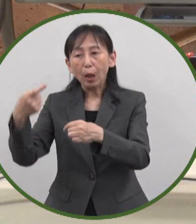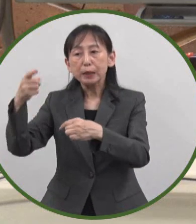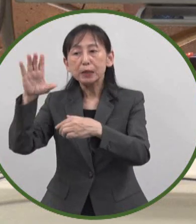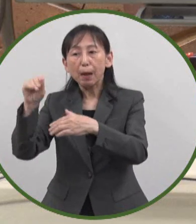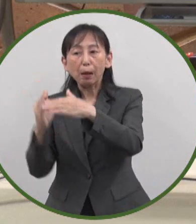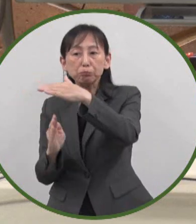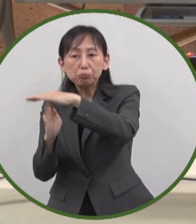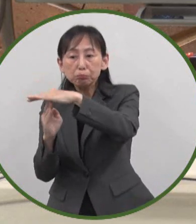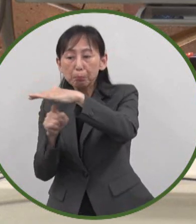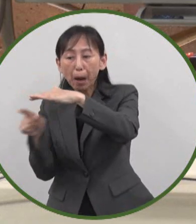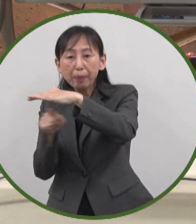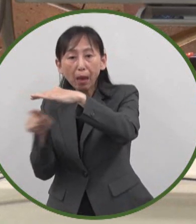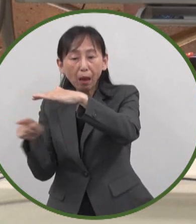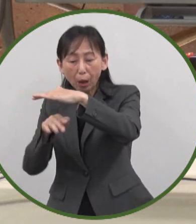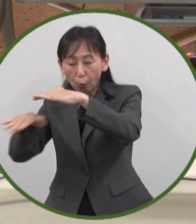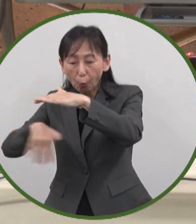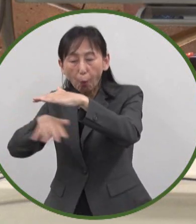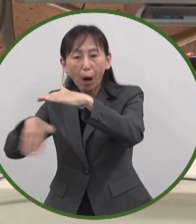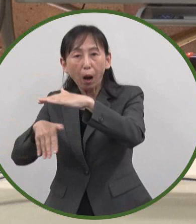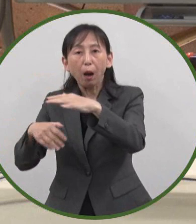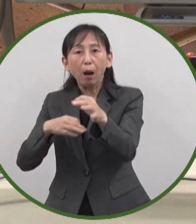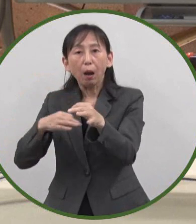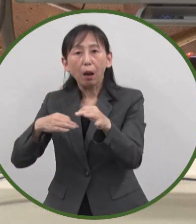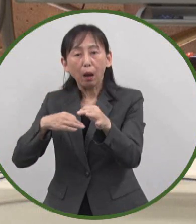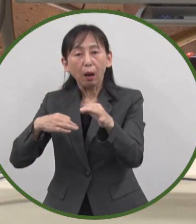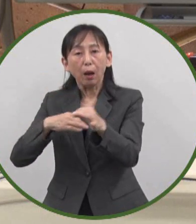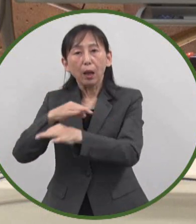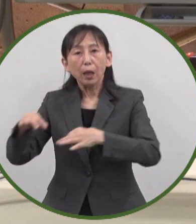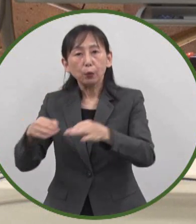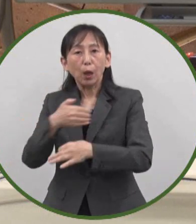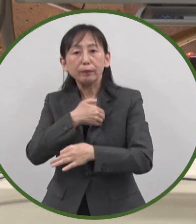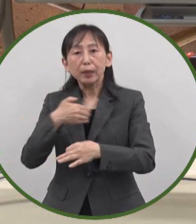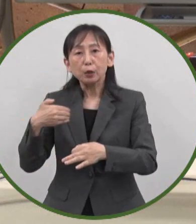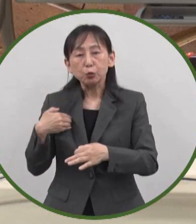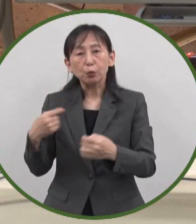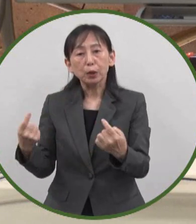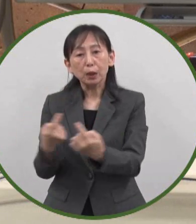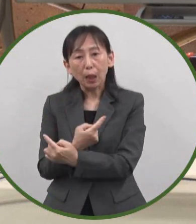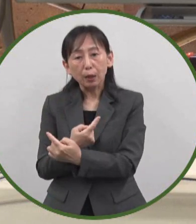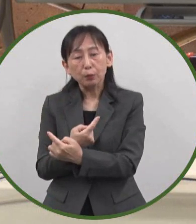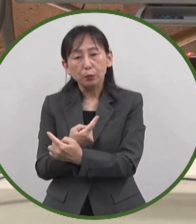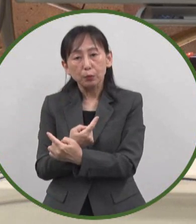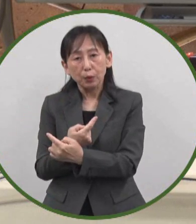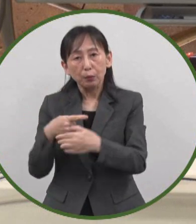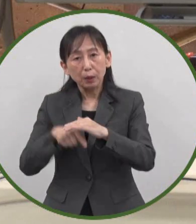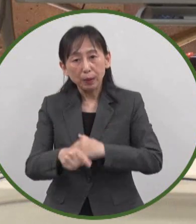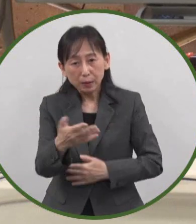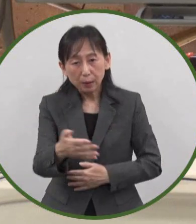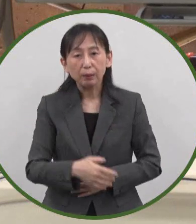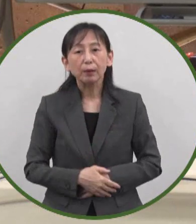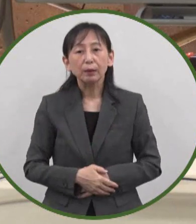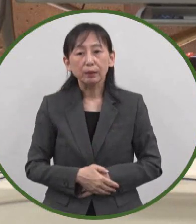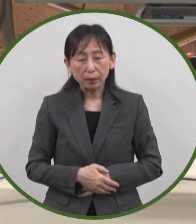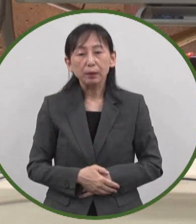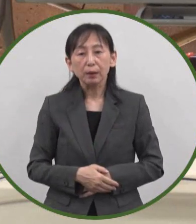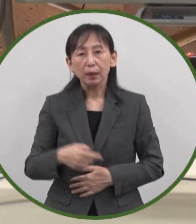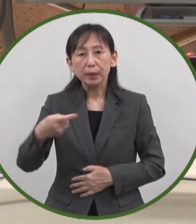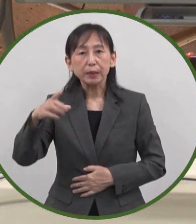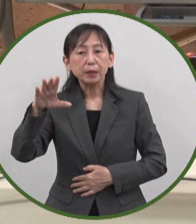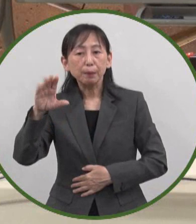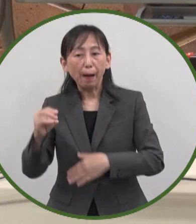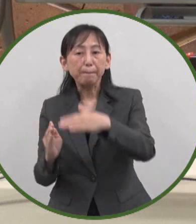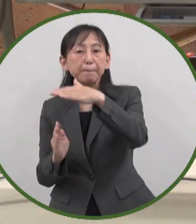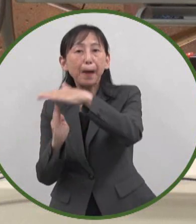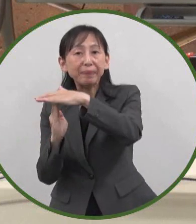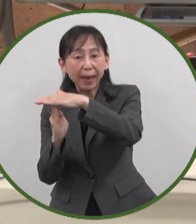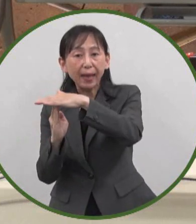部分については営業してもいいというふうにすると、 1万平米を超える、以下ですね、1万平米